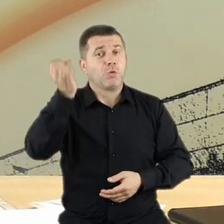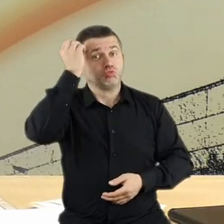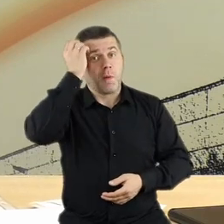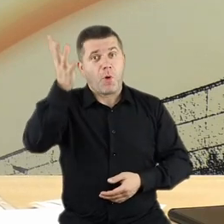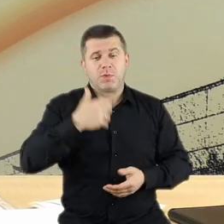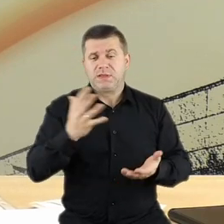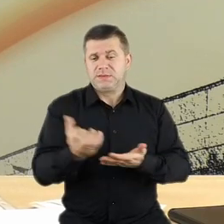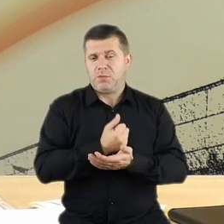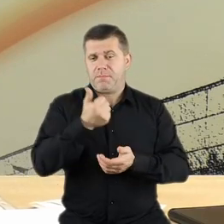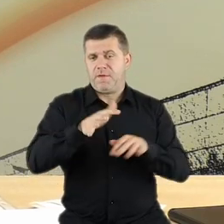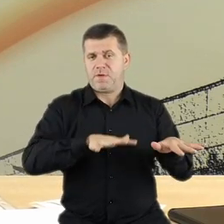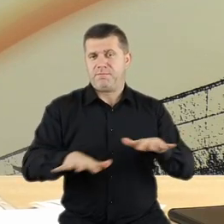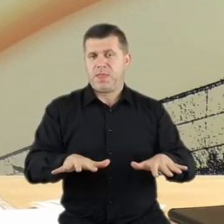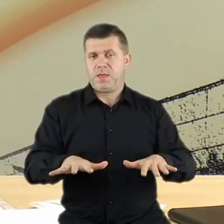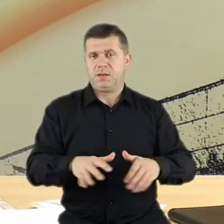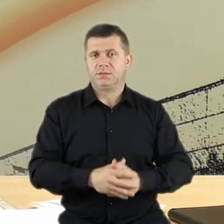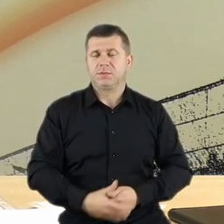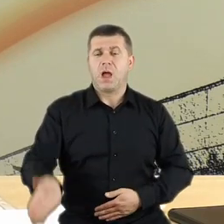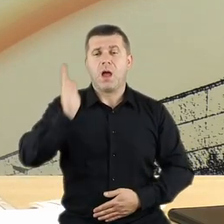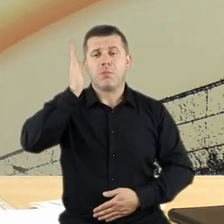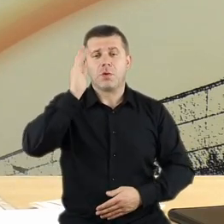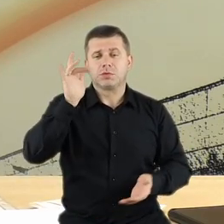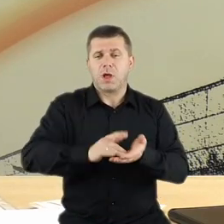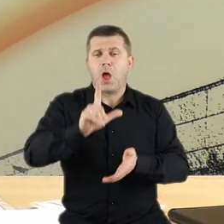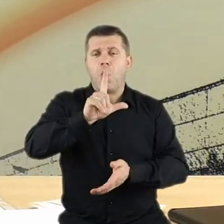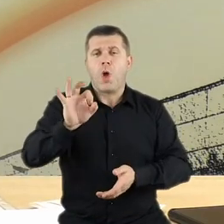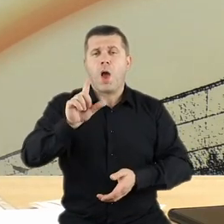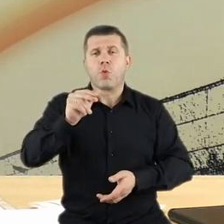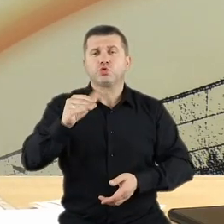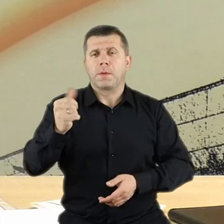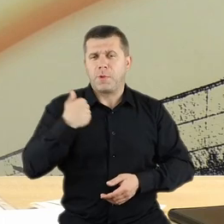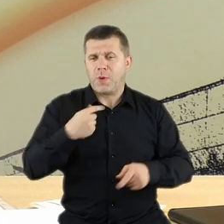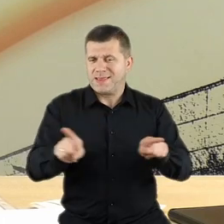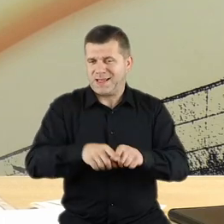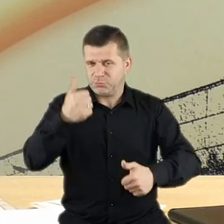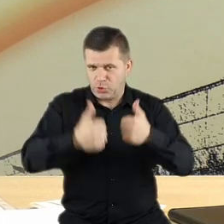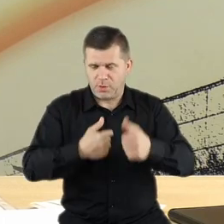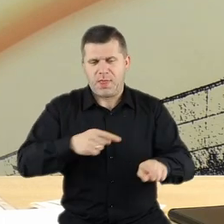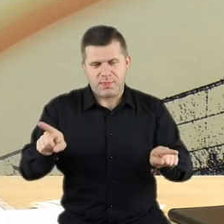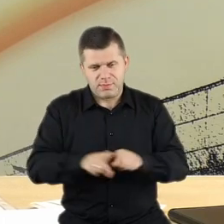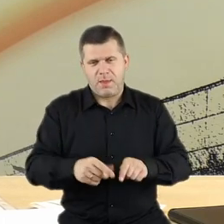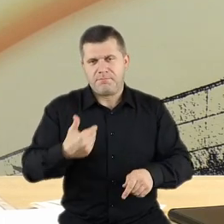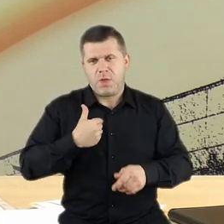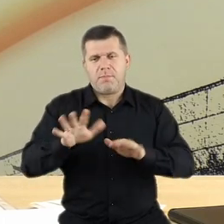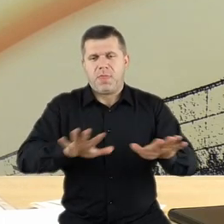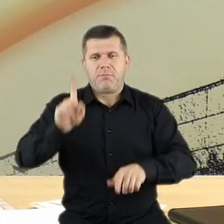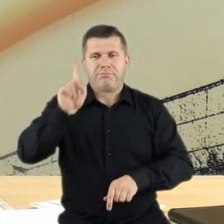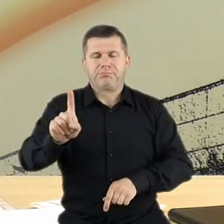miejsce No później Włóż nie było też takie taki sam konkurs i też zajęłam miejsce pierwsze